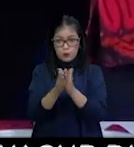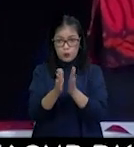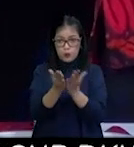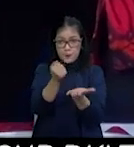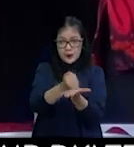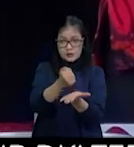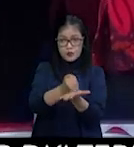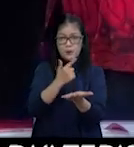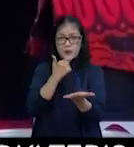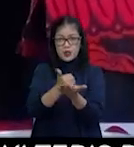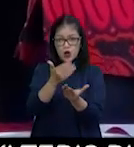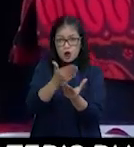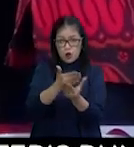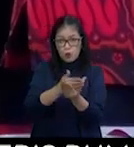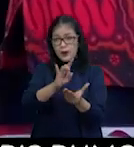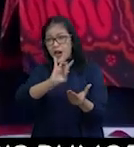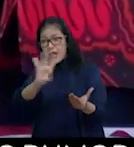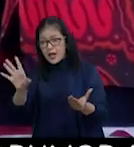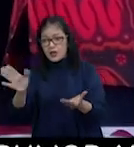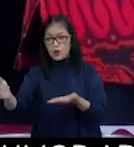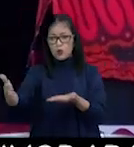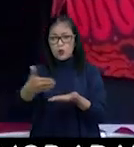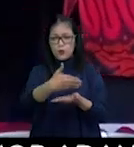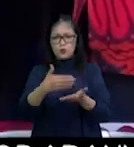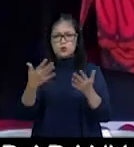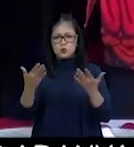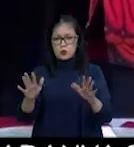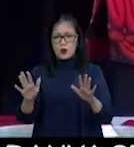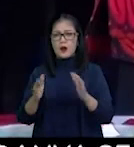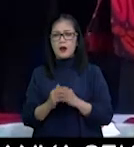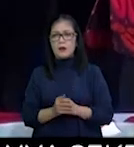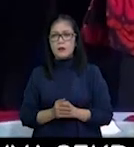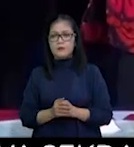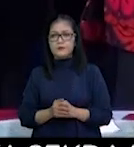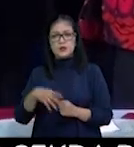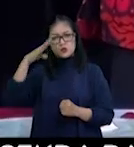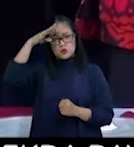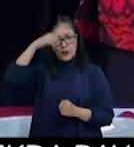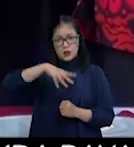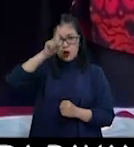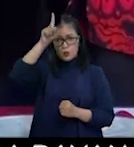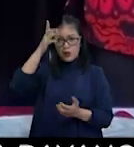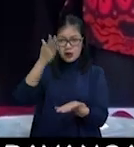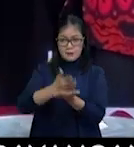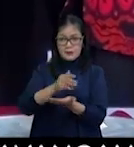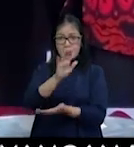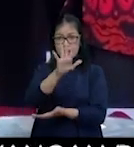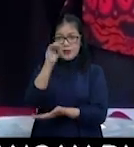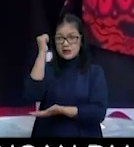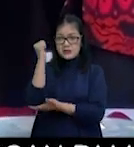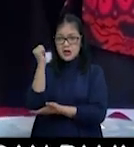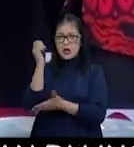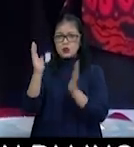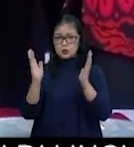lainnya. Polda Sumatera Utara menetapkan 5 tersangka terkait dengan tindak